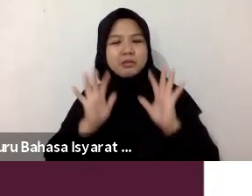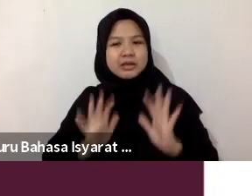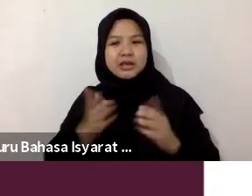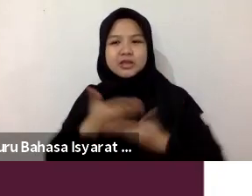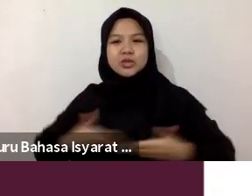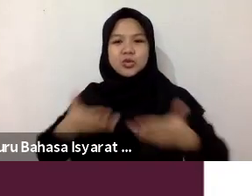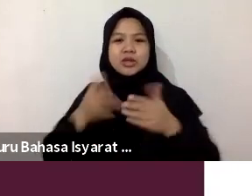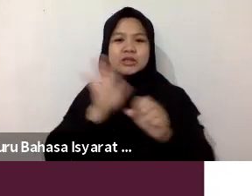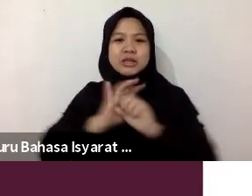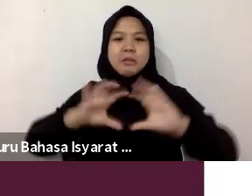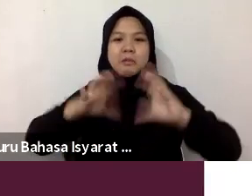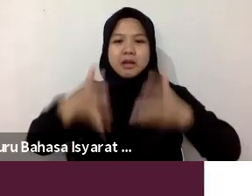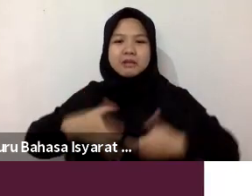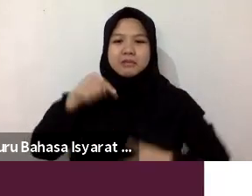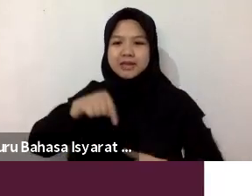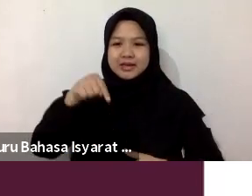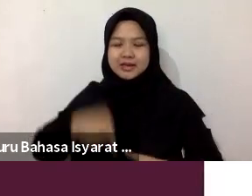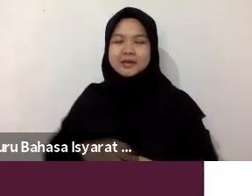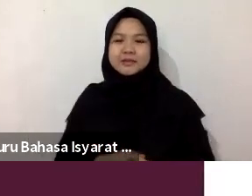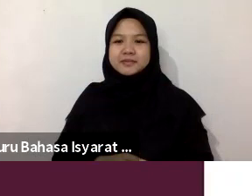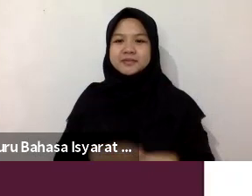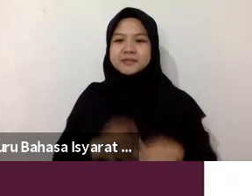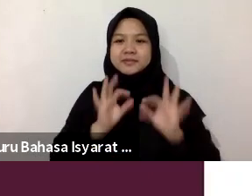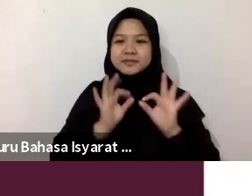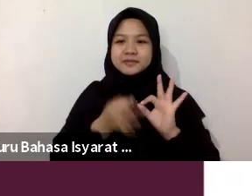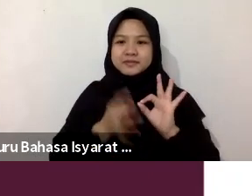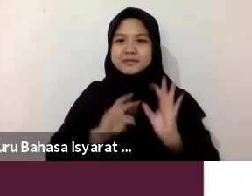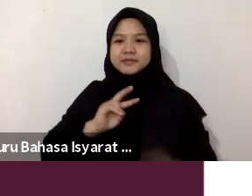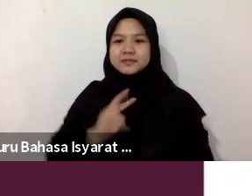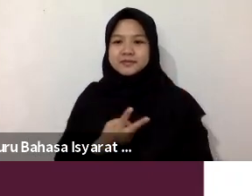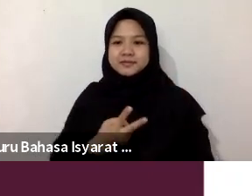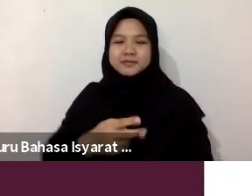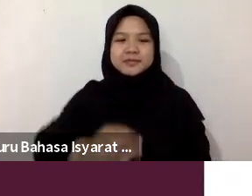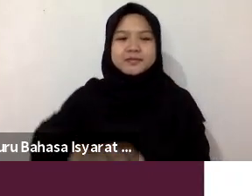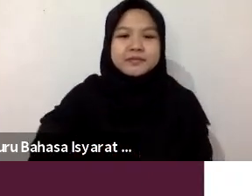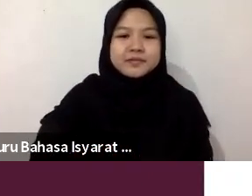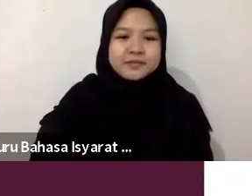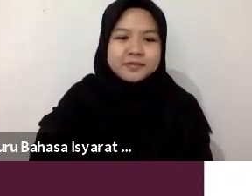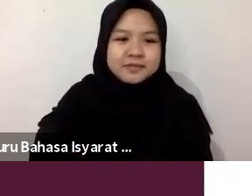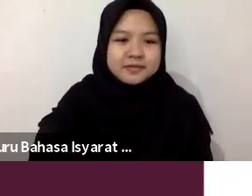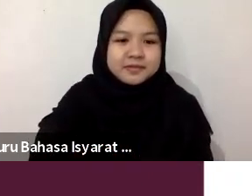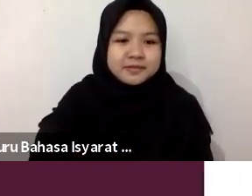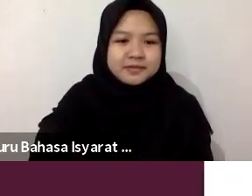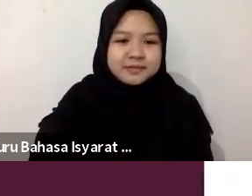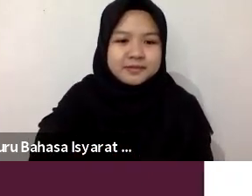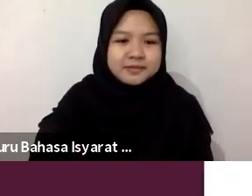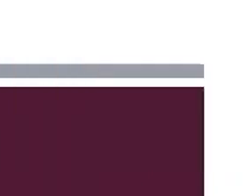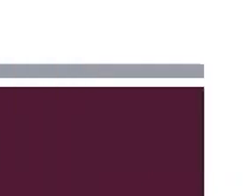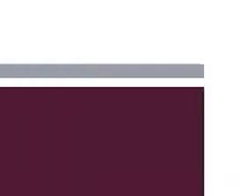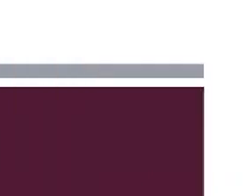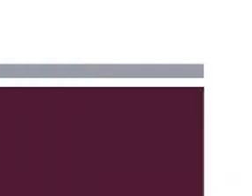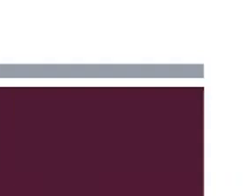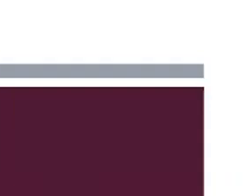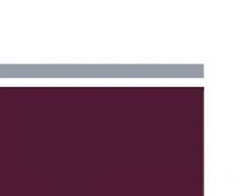pandemi ini, sehingga mau tidak mau jadinya menjadi hamil, tentu saja dengan risiko tinggi seperti